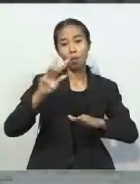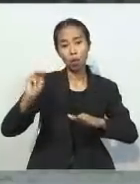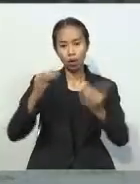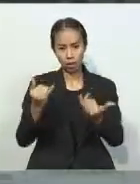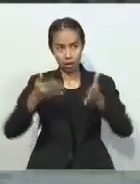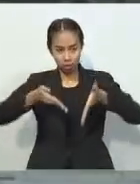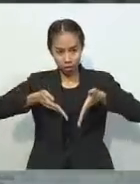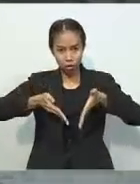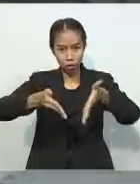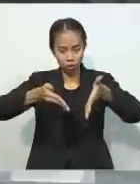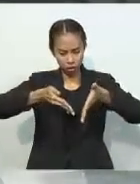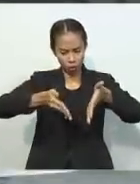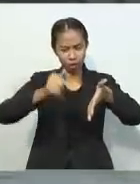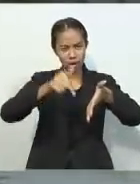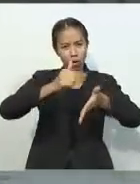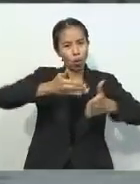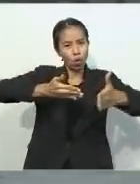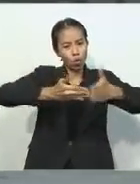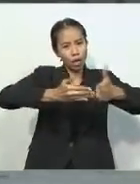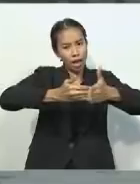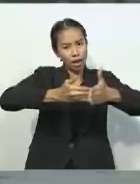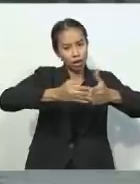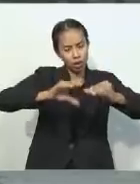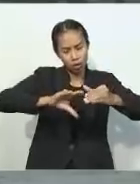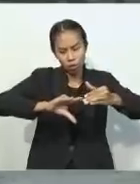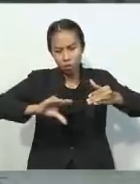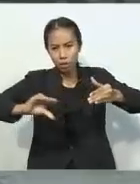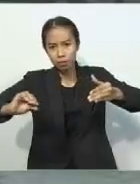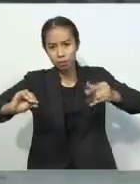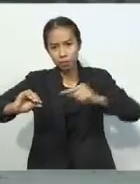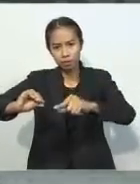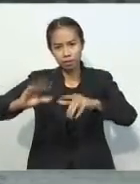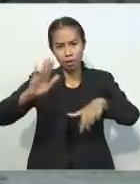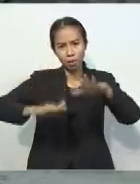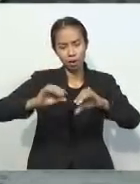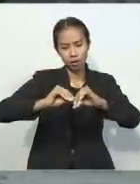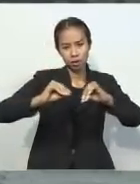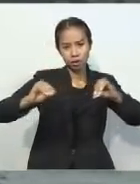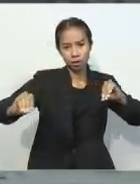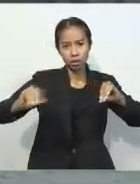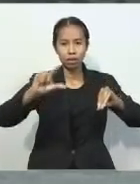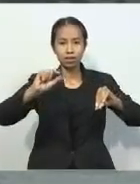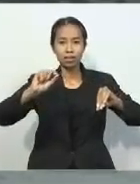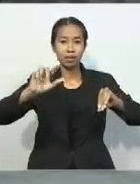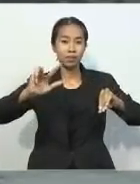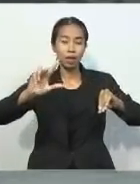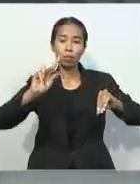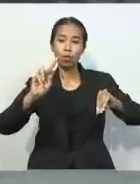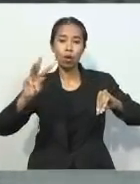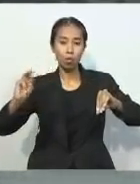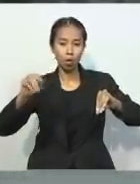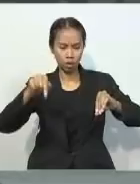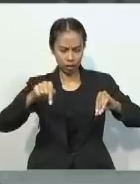ตั้งแต่สามแยกไปจนถึงชุมชนปลายแหลมตะลุมพุกประมาณ23กิโลเมตรนะครับ